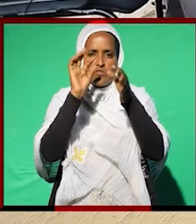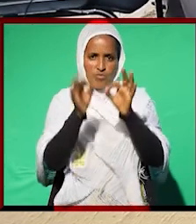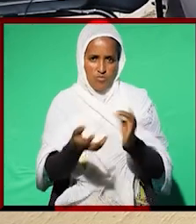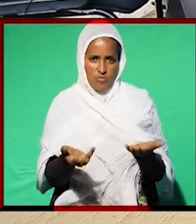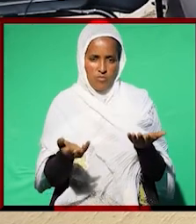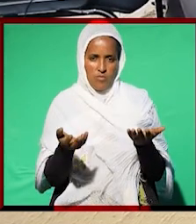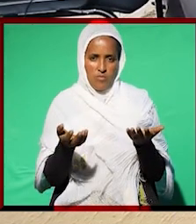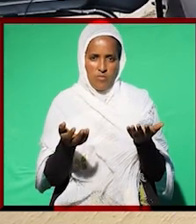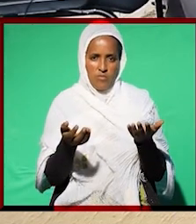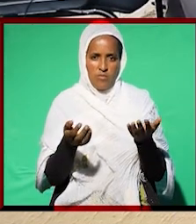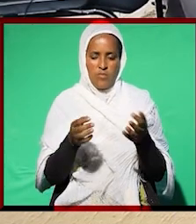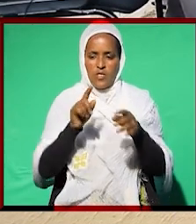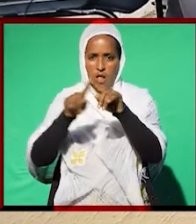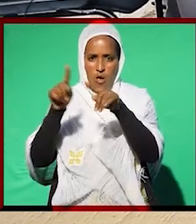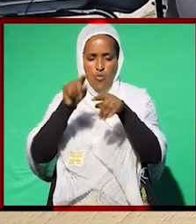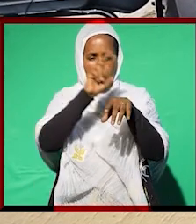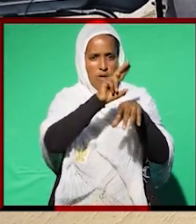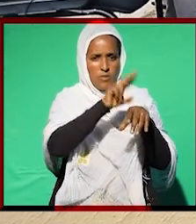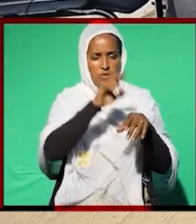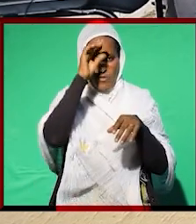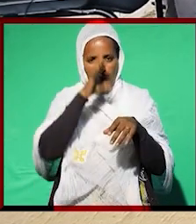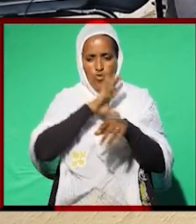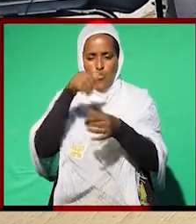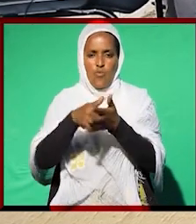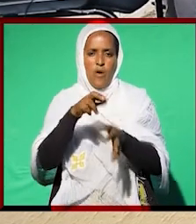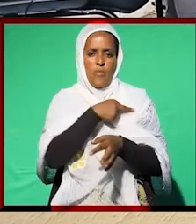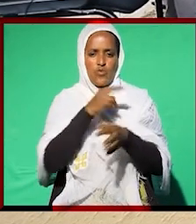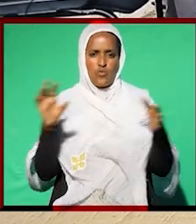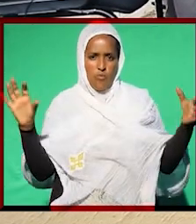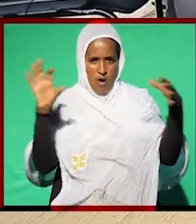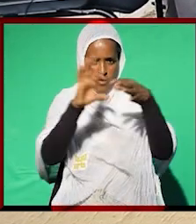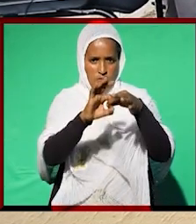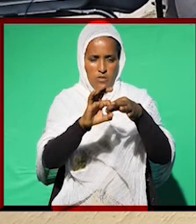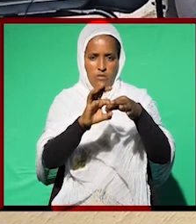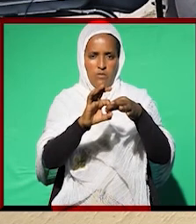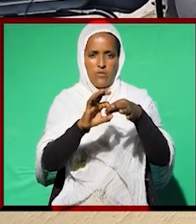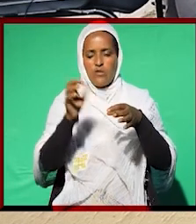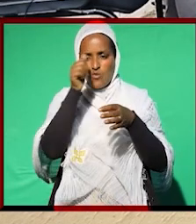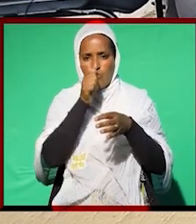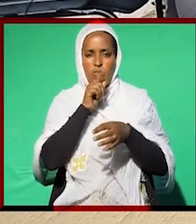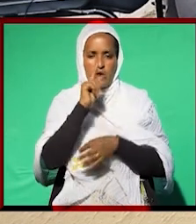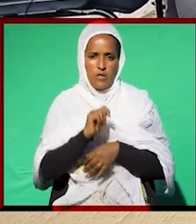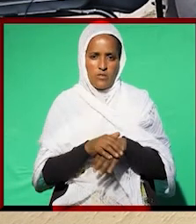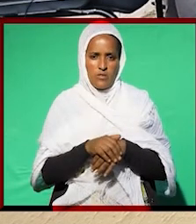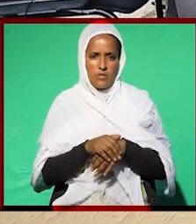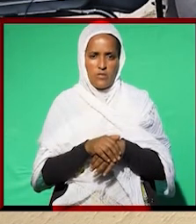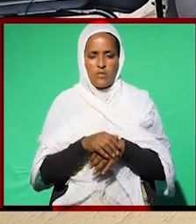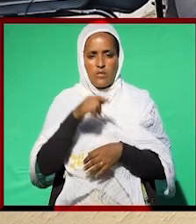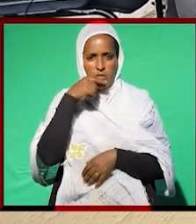ኢትዮጵያ ማለት ናቸው። ሁሉም ብሔር ብሔረሰቦችና ሁሉም ሃይማኖቶች በአንድነት ተቻችሎ የሚኖሩባት ኢትዮጵያ